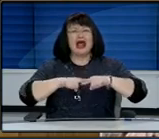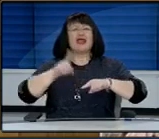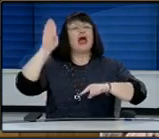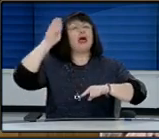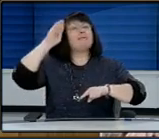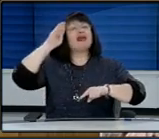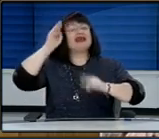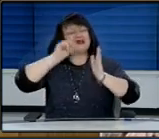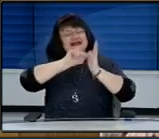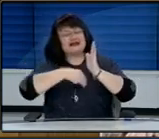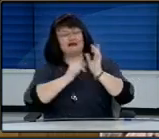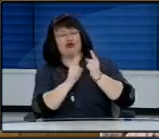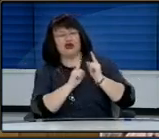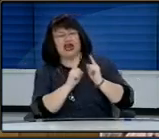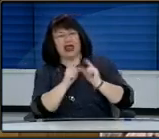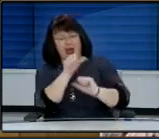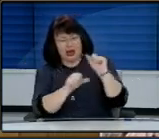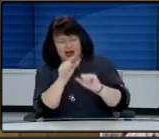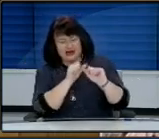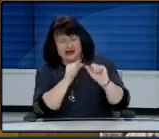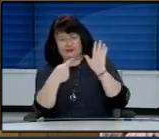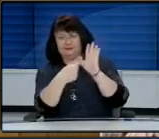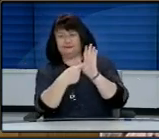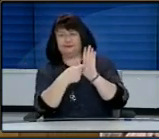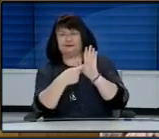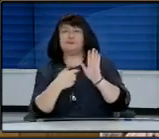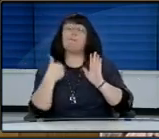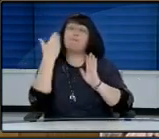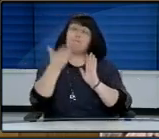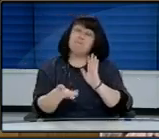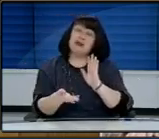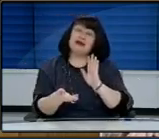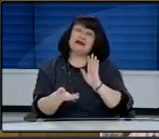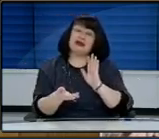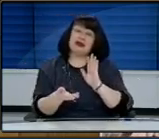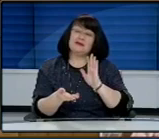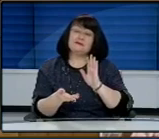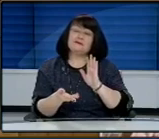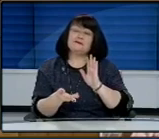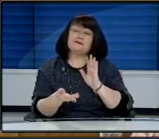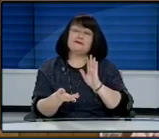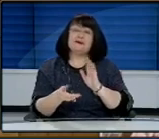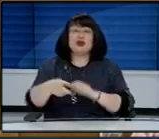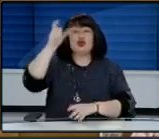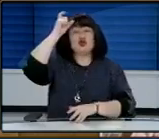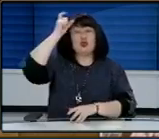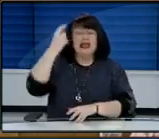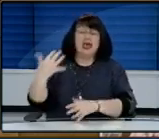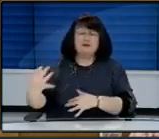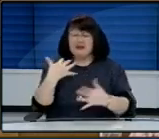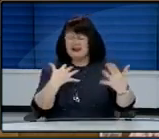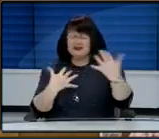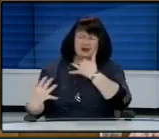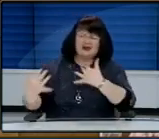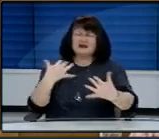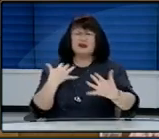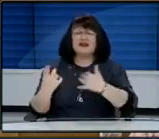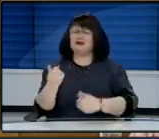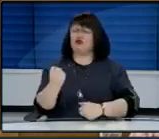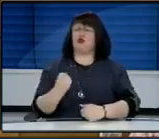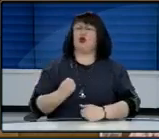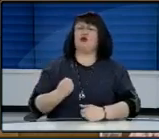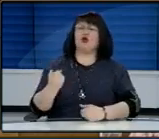χέρι, για να ακολουθήσει μετά η σφοδρότερη χρονιά τα τελευταία χρόνια με την Τουρκία, πιο επιθετική από ποτέ,